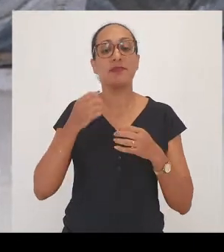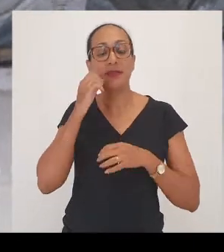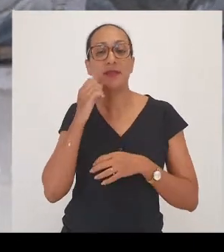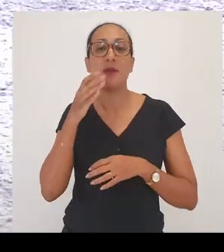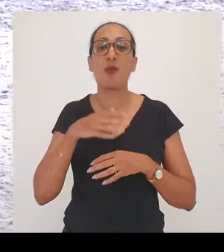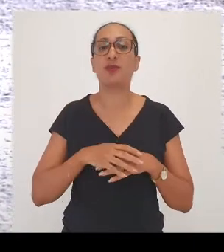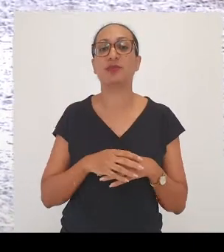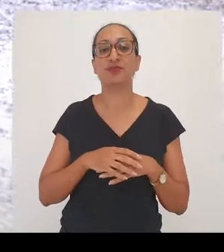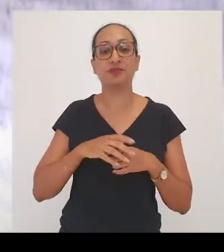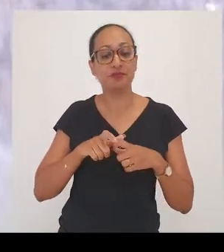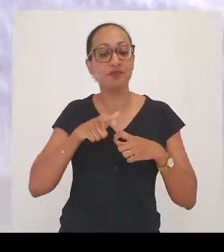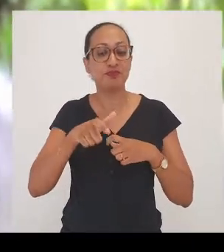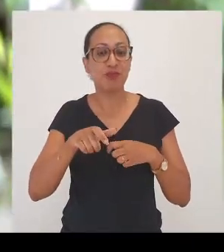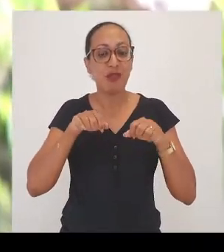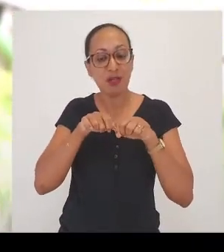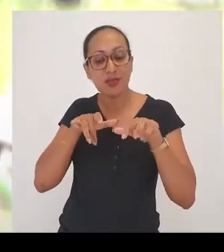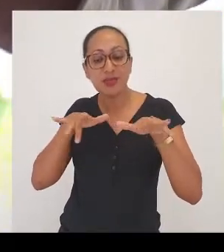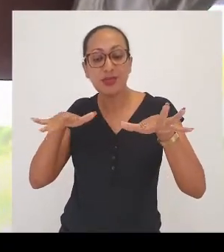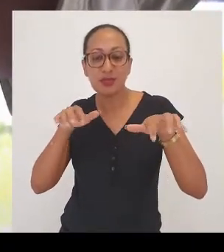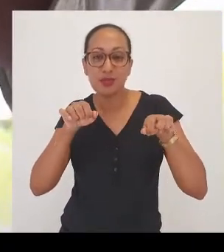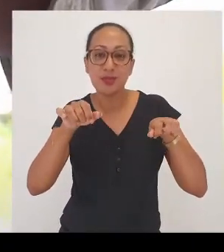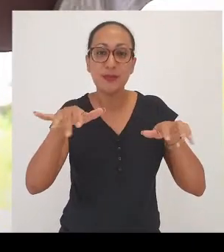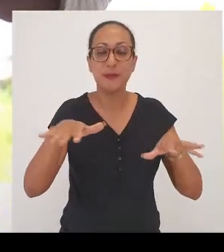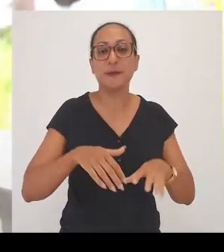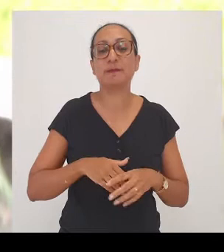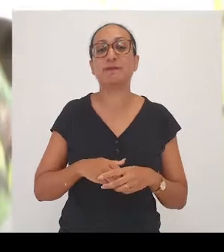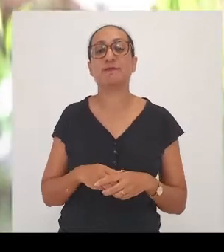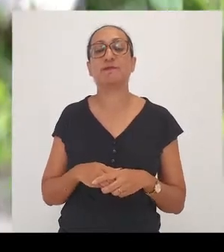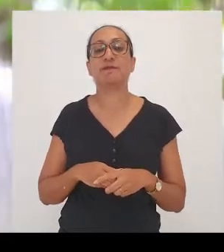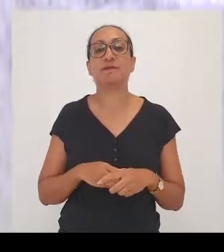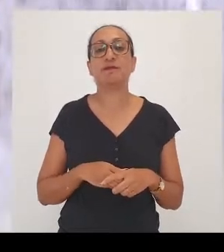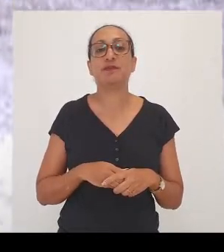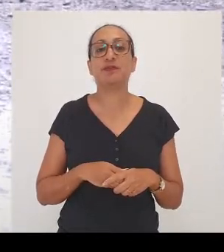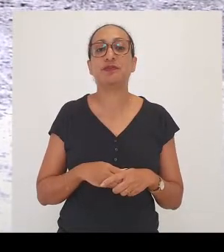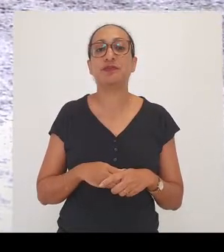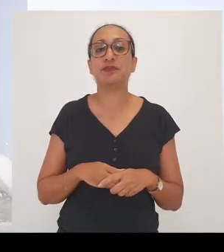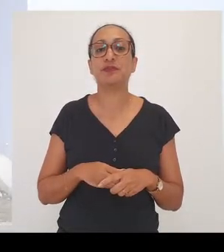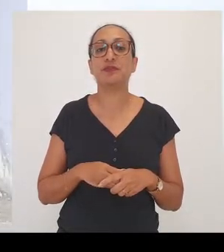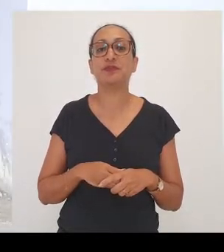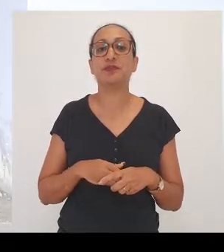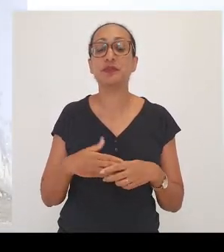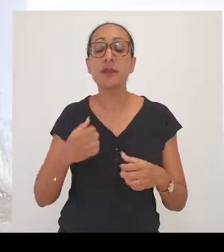le salon. Et ensuite, le salon, c'est lui qui dispatche dans toutes les pièces.